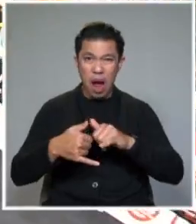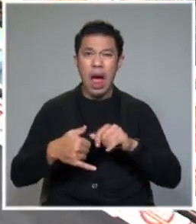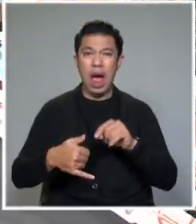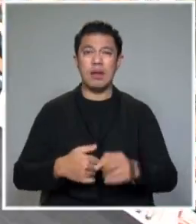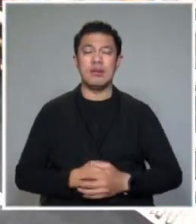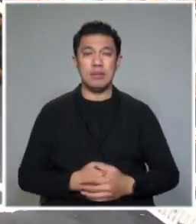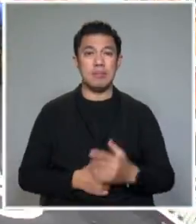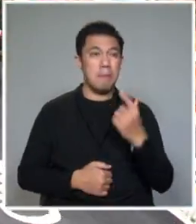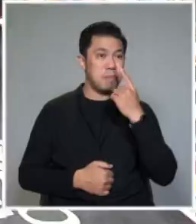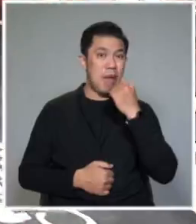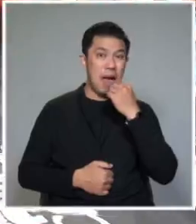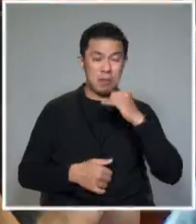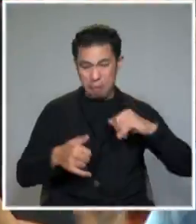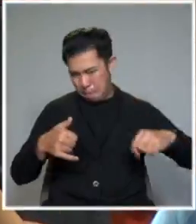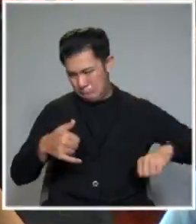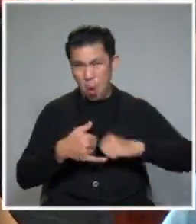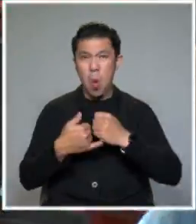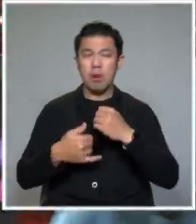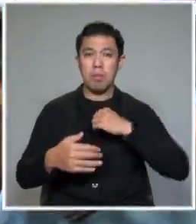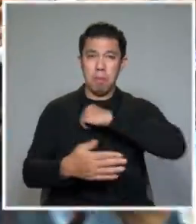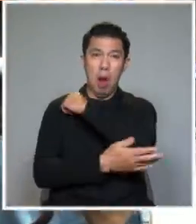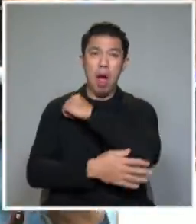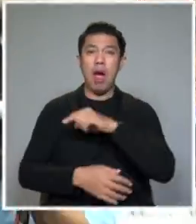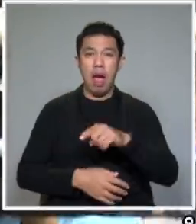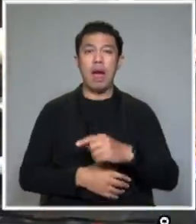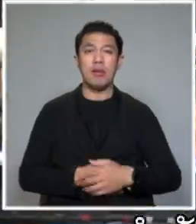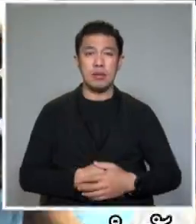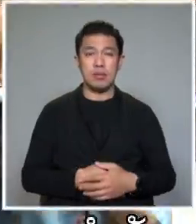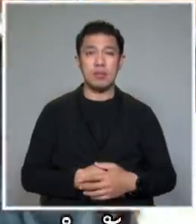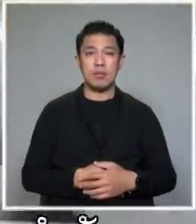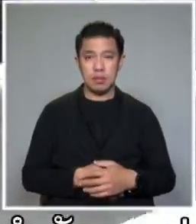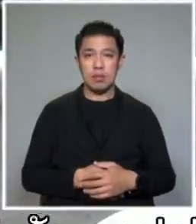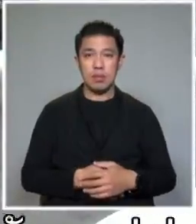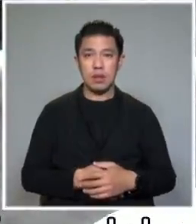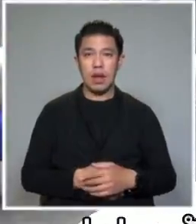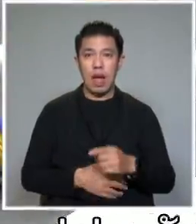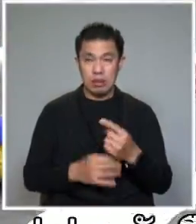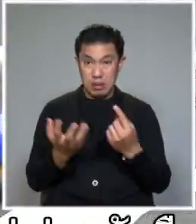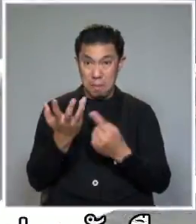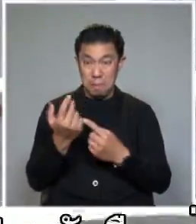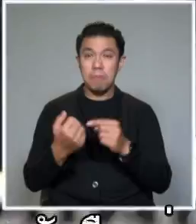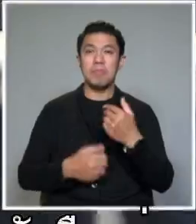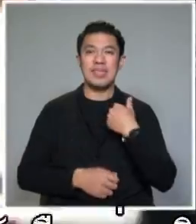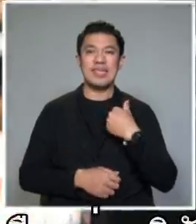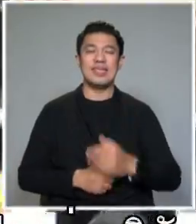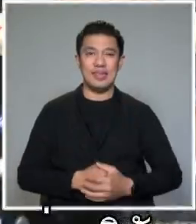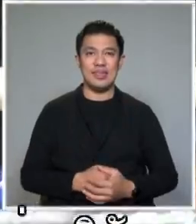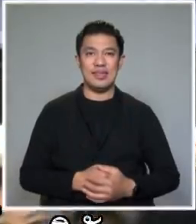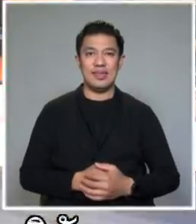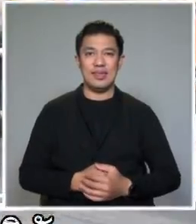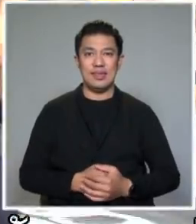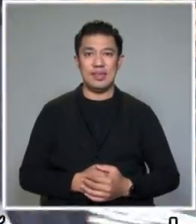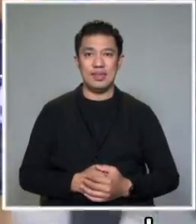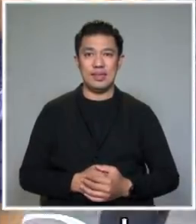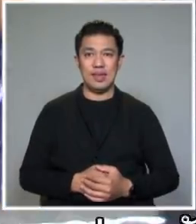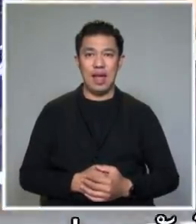บุญหลงดักบวกศอกเข้าเต็มคางสมิงเดชก็มีโอกาสให้เอาคืนทางสมิงเดชเหมือนกันจนลงไปกองภาพนี่นะฮะ